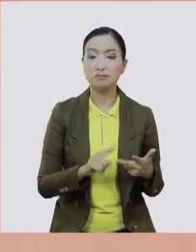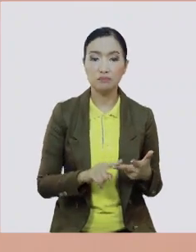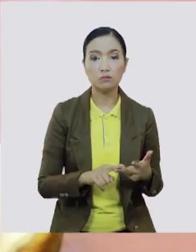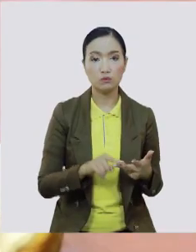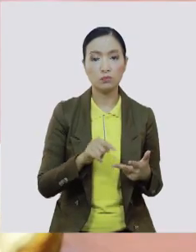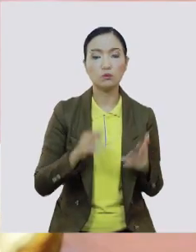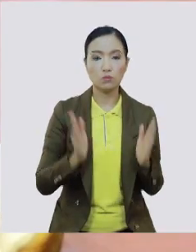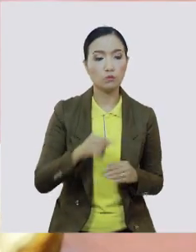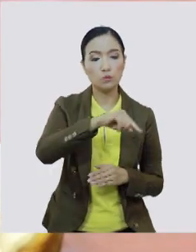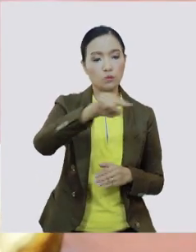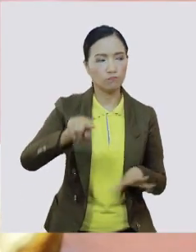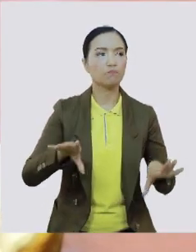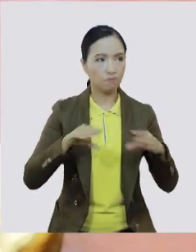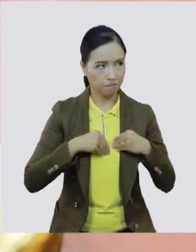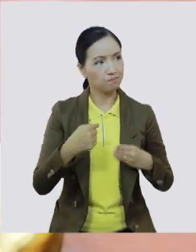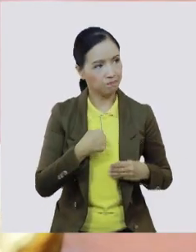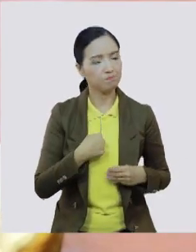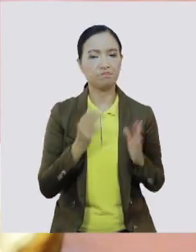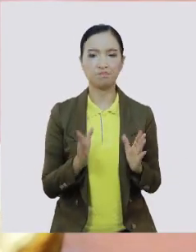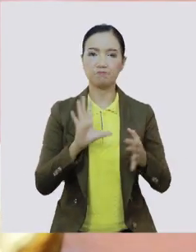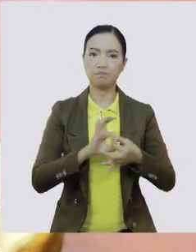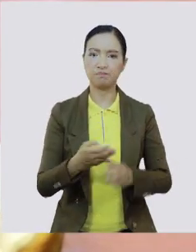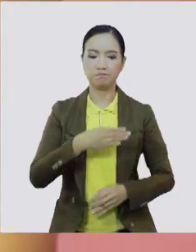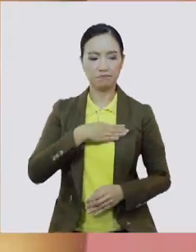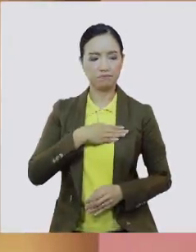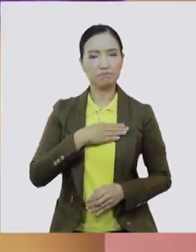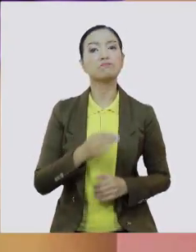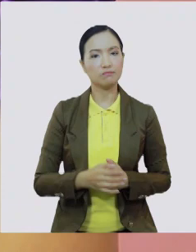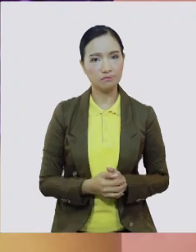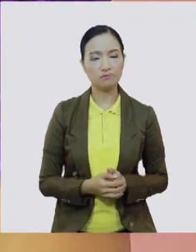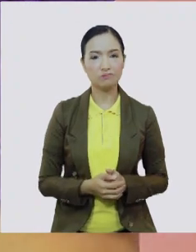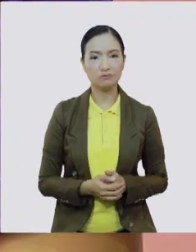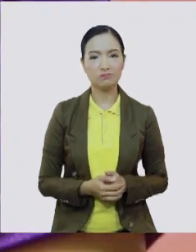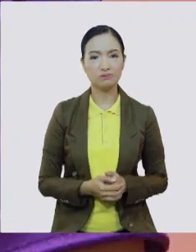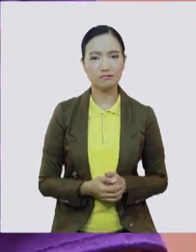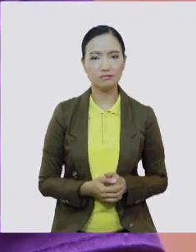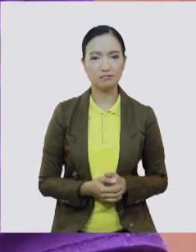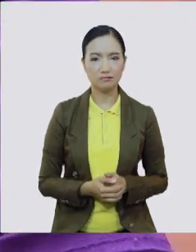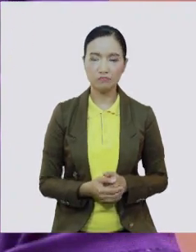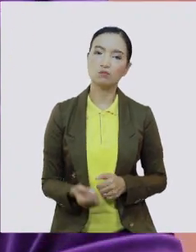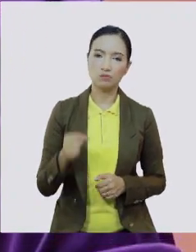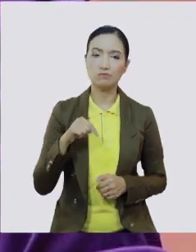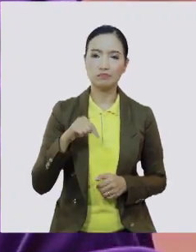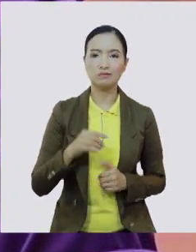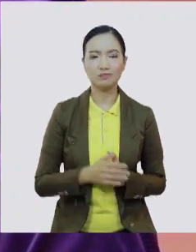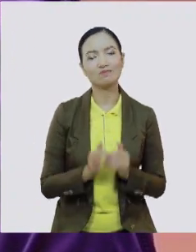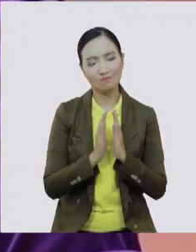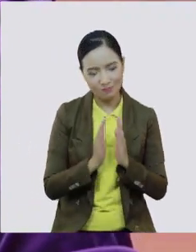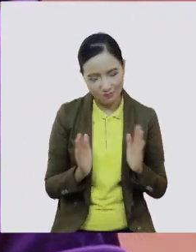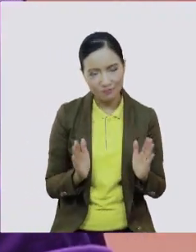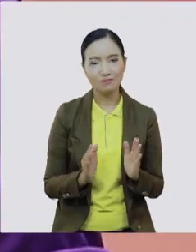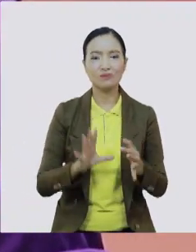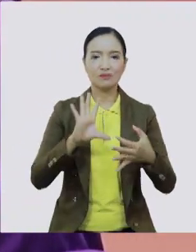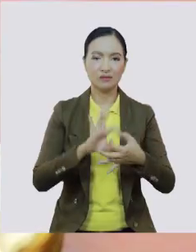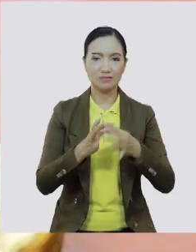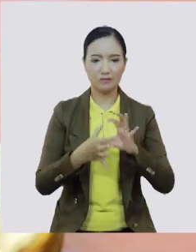ข้างๆคนรอบข้างตรงนี้ยอมรับเราแล้วที่เราได้เป็นนักกีฬาทีมชาตินะ ครับ ก็คือเราได้มาอยู่ในจุดตรงนี้ค่ะต้องขอบคุณกีฬาตร